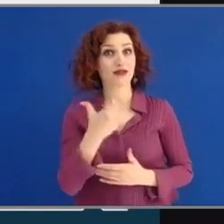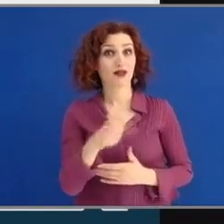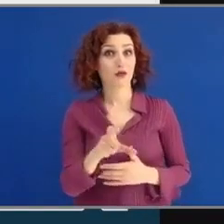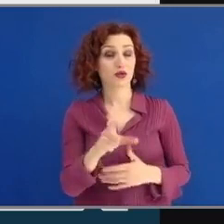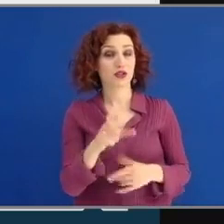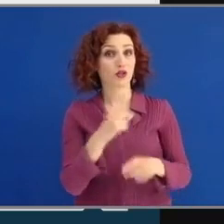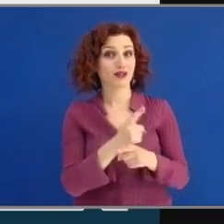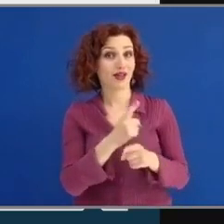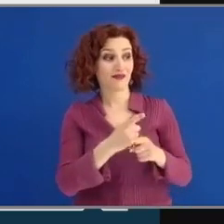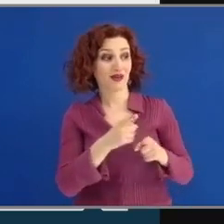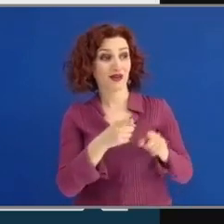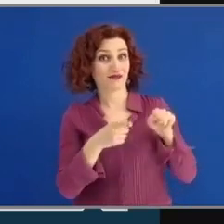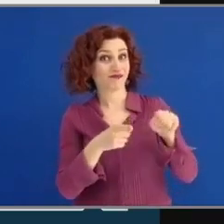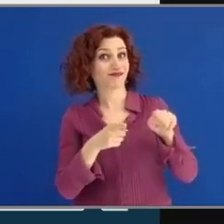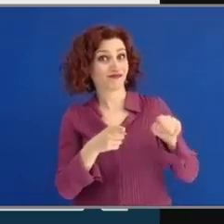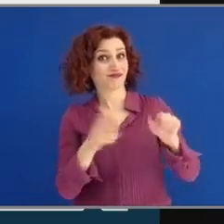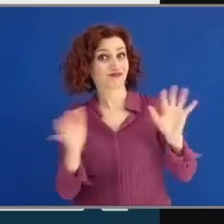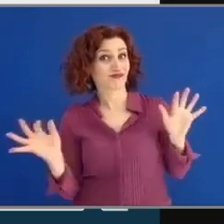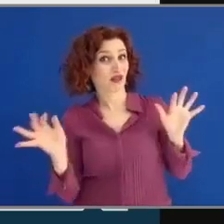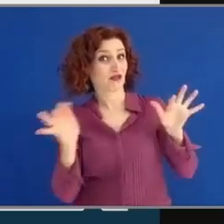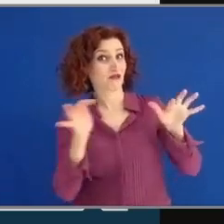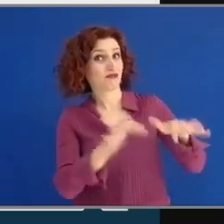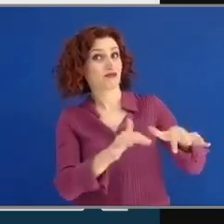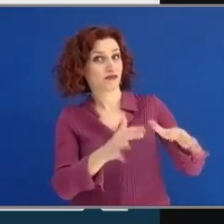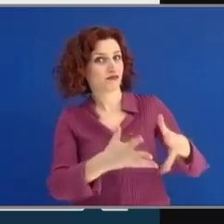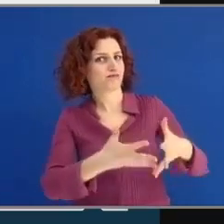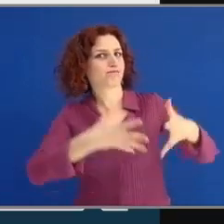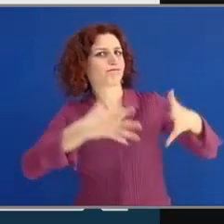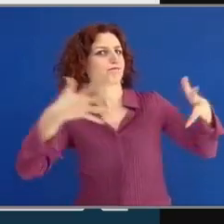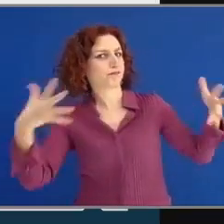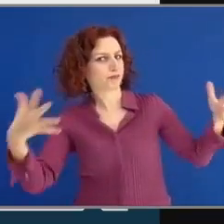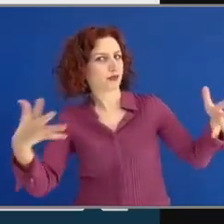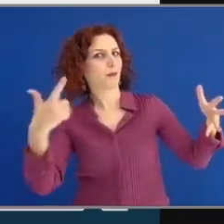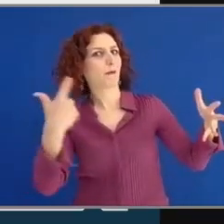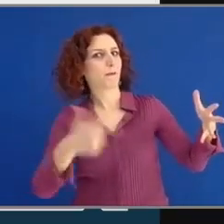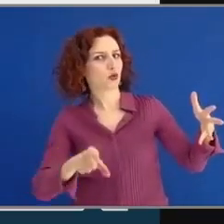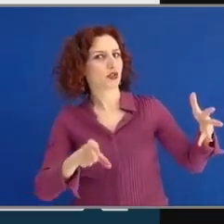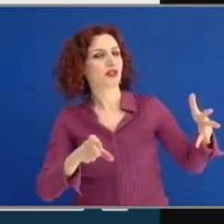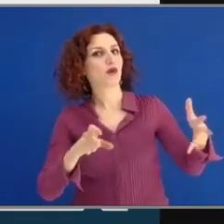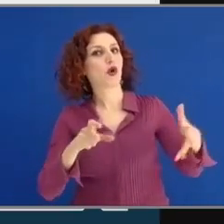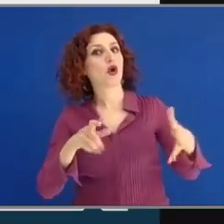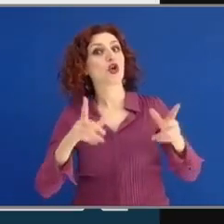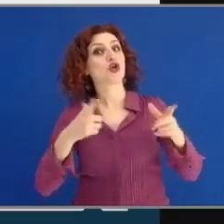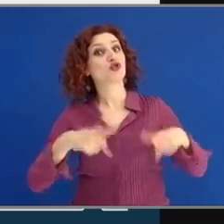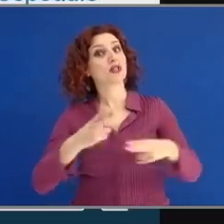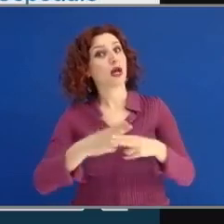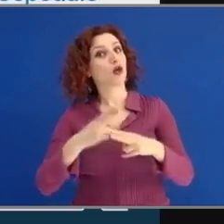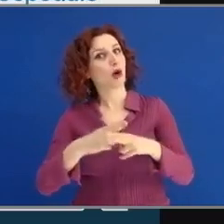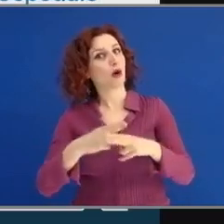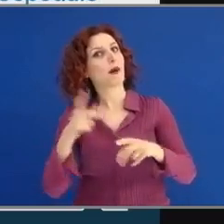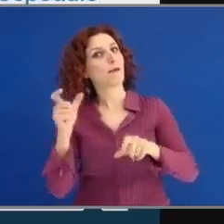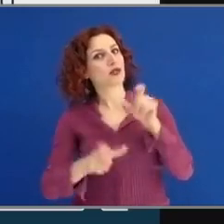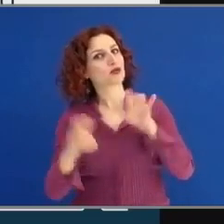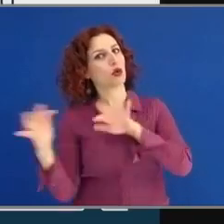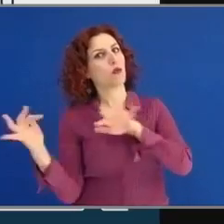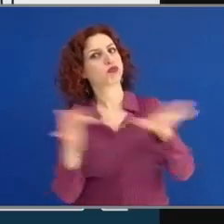quel bacino, che è uno dei bacini più popolosi nella città di Roma.